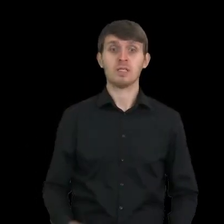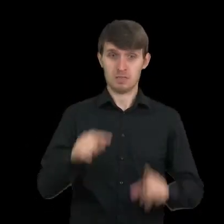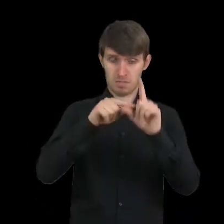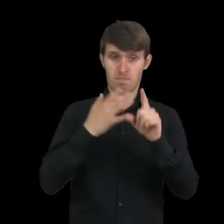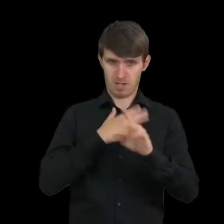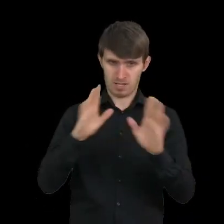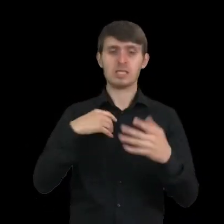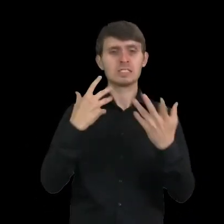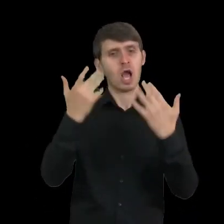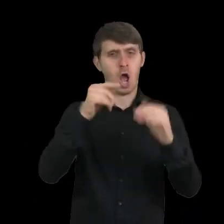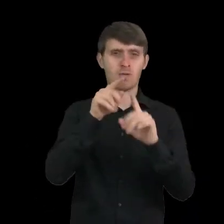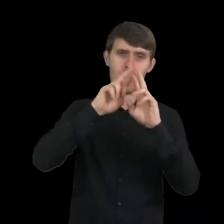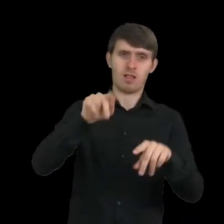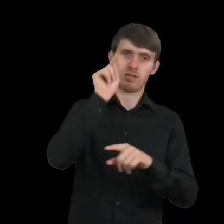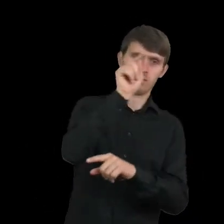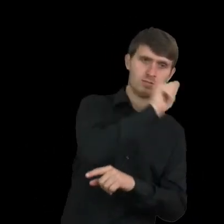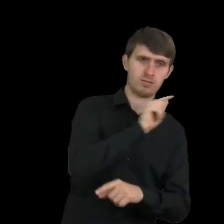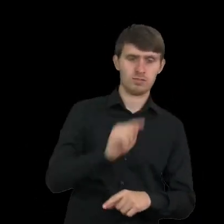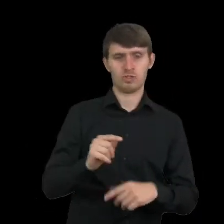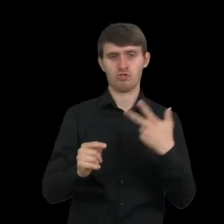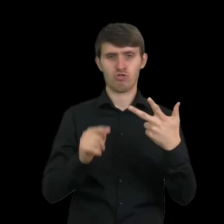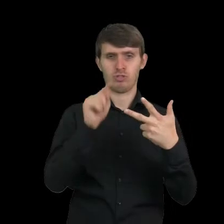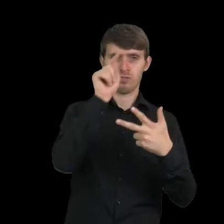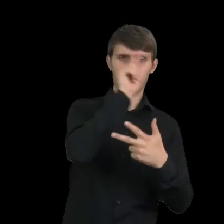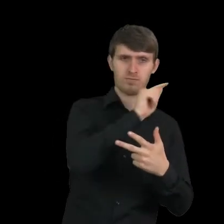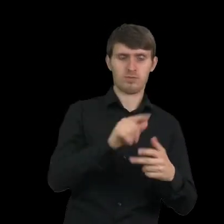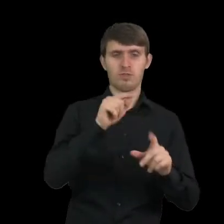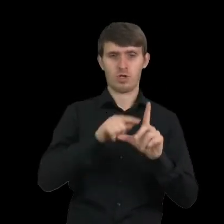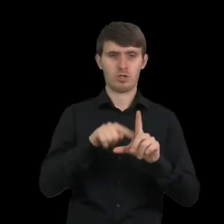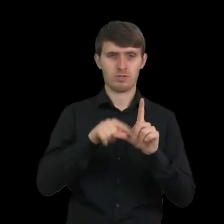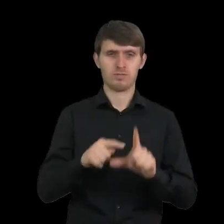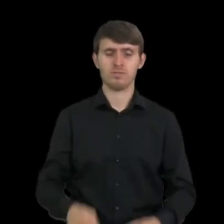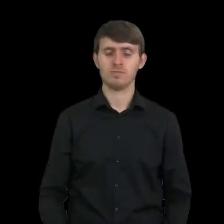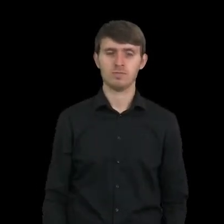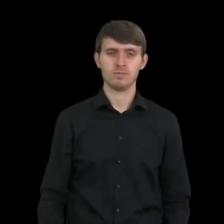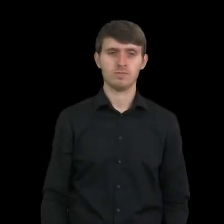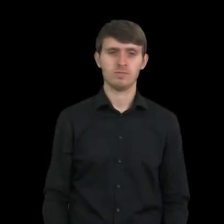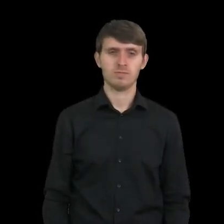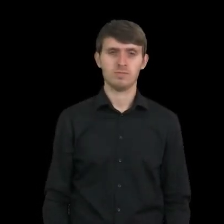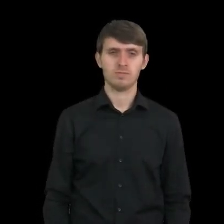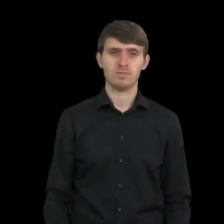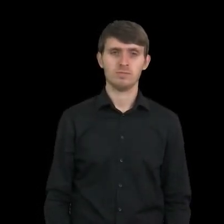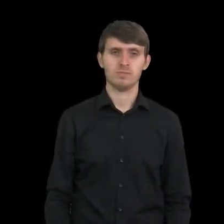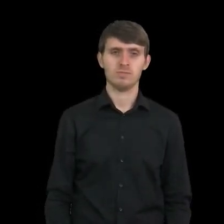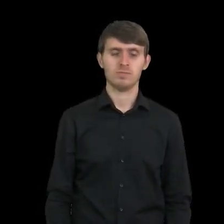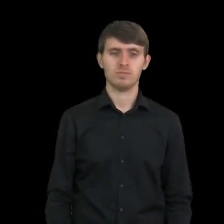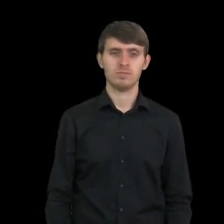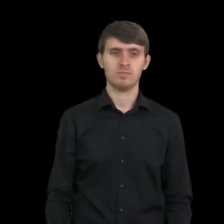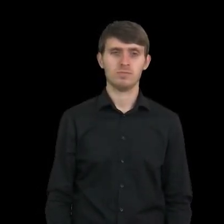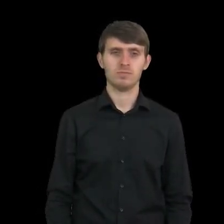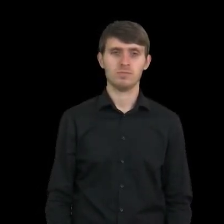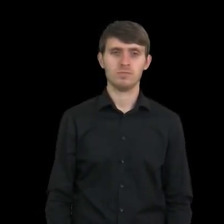chcielibyśmy wyznaczyć miary pozostałych kątów, czyli miarę tego kąta, tego kąta oraz miarę tego kąta. I popatrzmy co